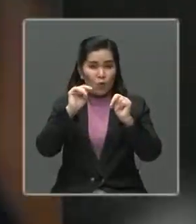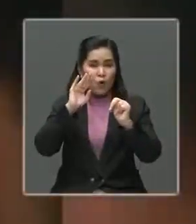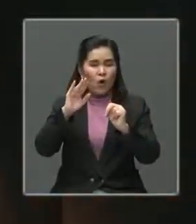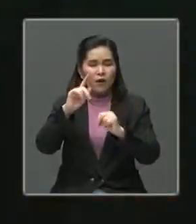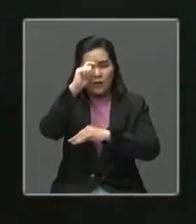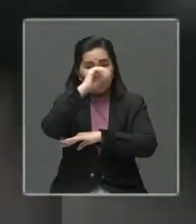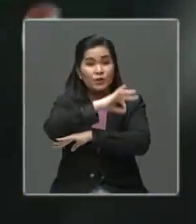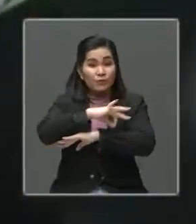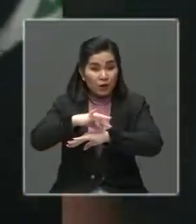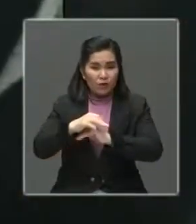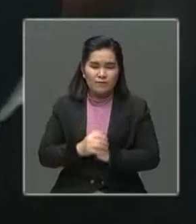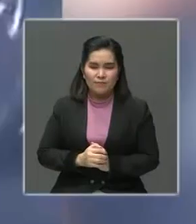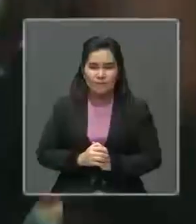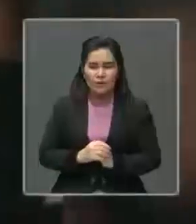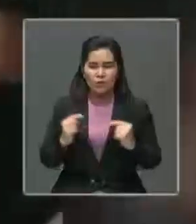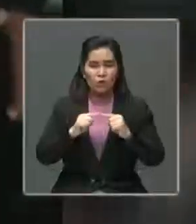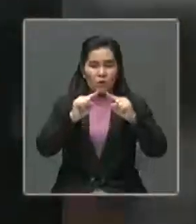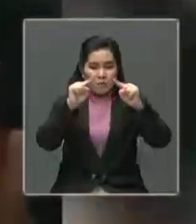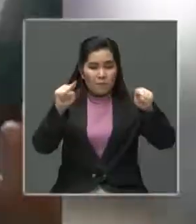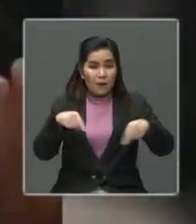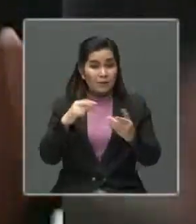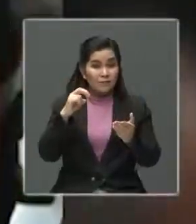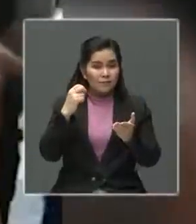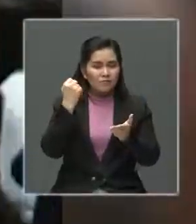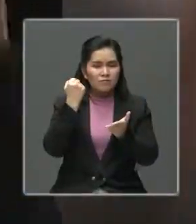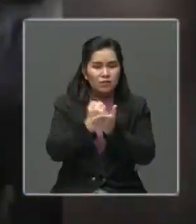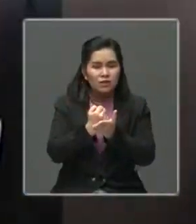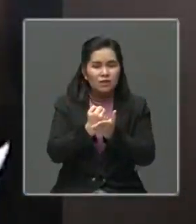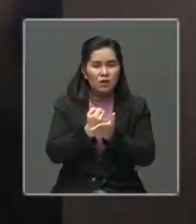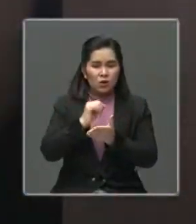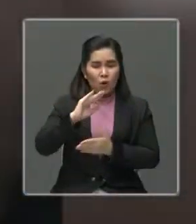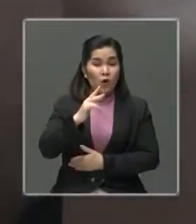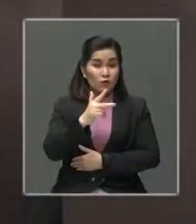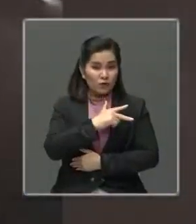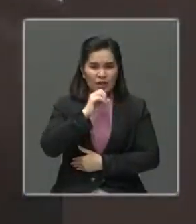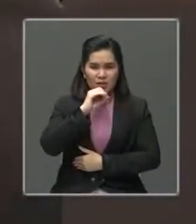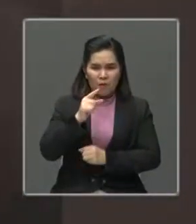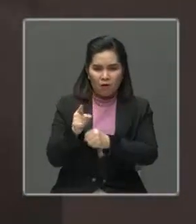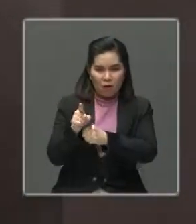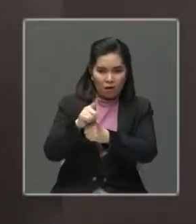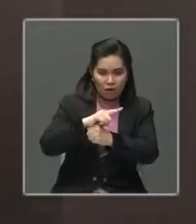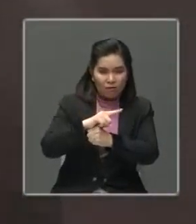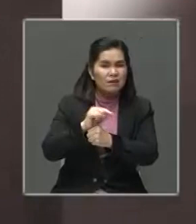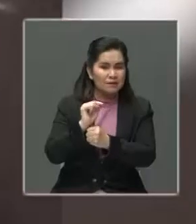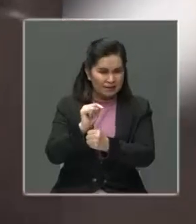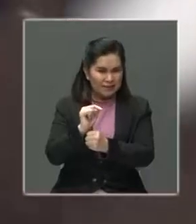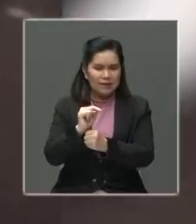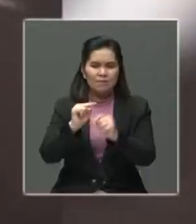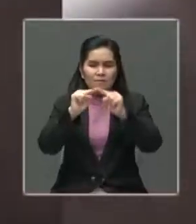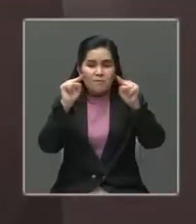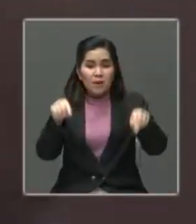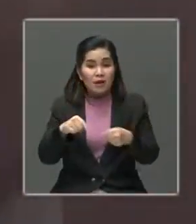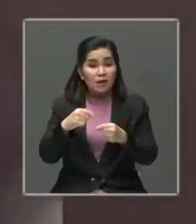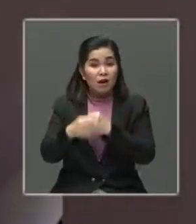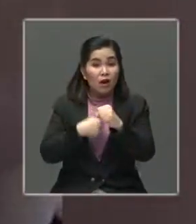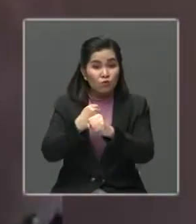รว่าประเด็นเรื่องใบอนุญาตของดร.สายประสิทธิ์ที่เป็นคนออกมาพูดถึงเรื่องความเร็วเนี่ยใบอนุญาตเนี่ย